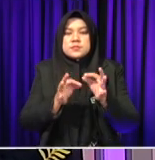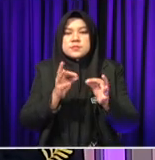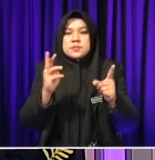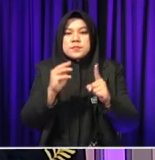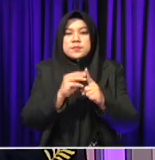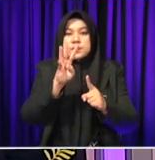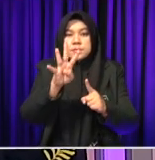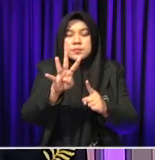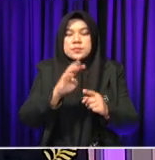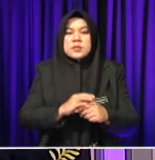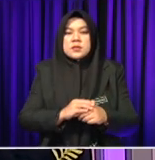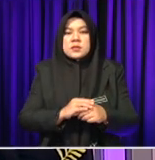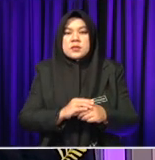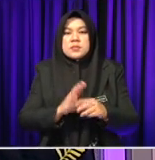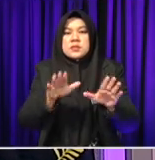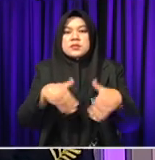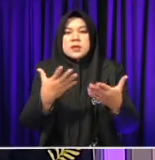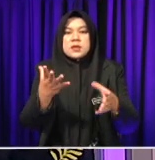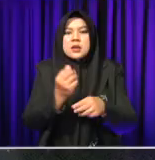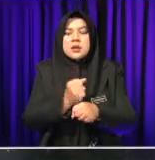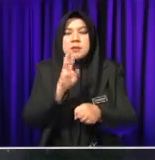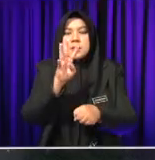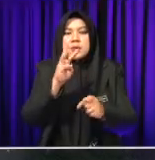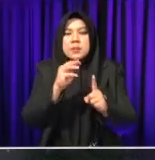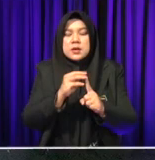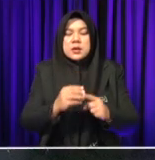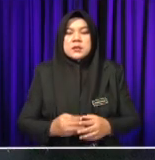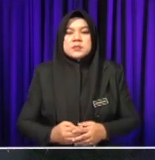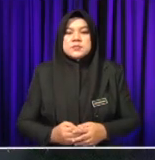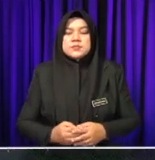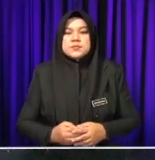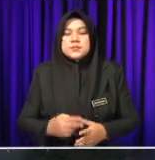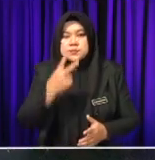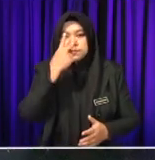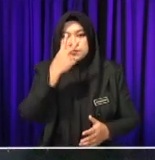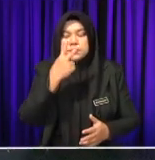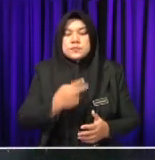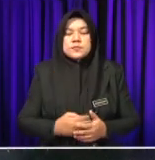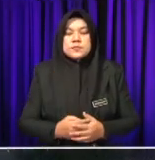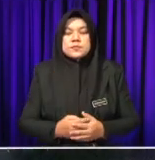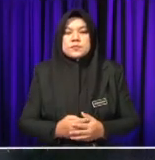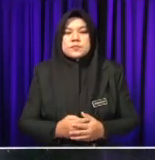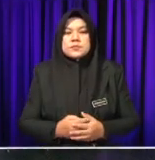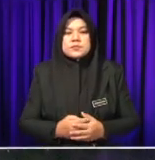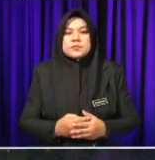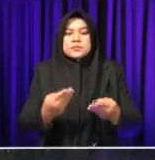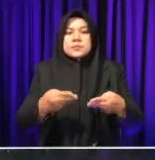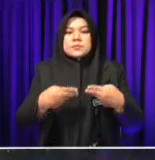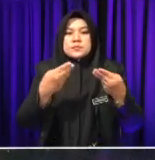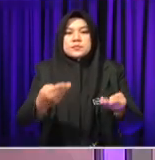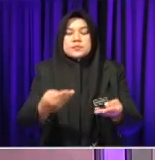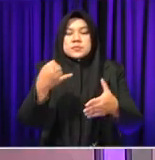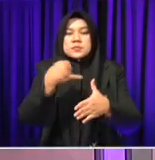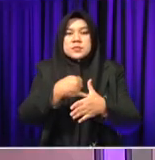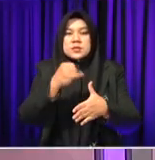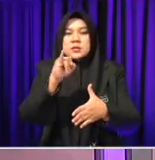soalan dia empat markah kan dapat tak macam mana nak dapat empat markah tersebut okey di sini kalau kita lihat soalan kirbat tersebut Kamu kena beri isi pada soalan